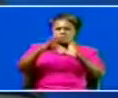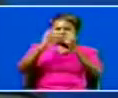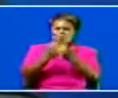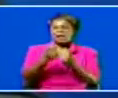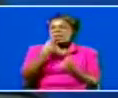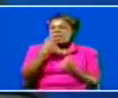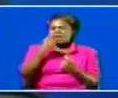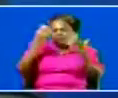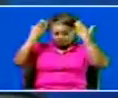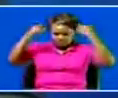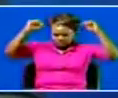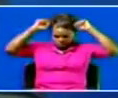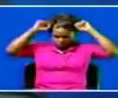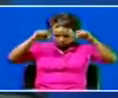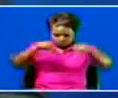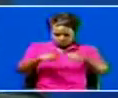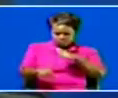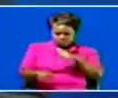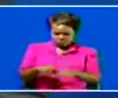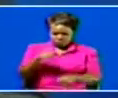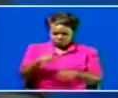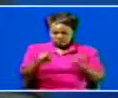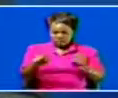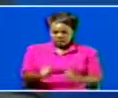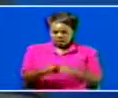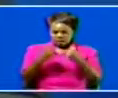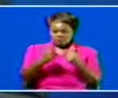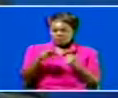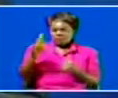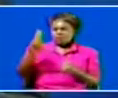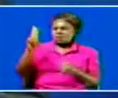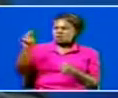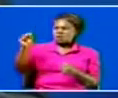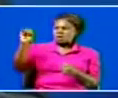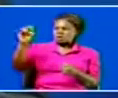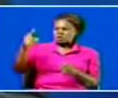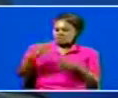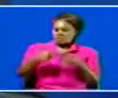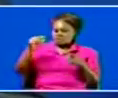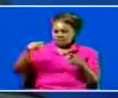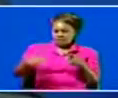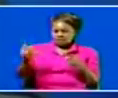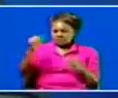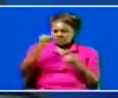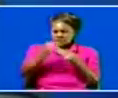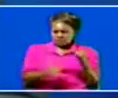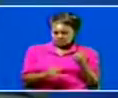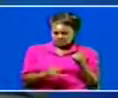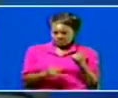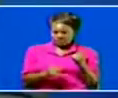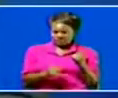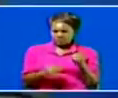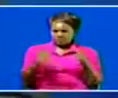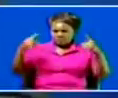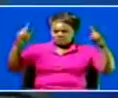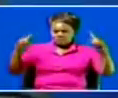Bull Trans-Siberian ambayo huwa mara nyingi huandaliwa nchini Urusi kule baadaye mwaka huu. James ametia fora katika